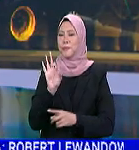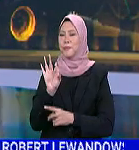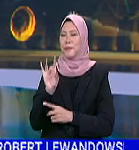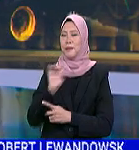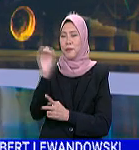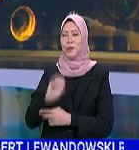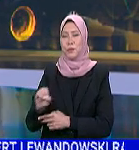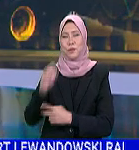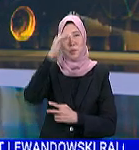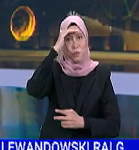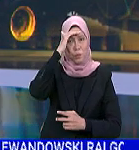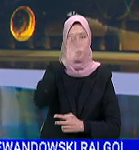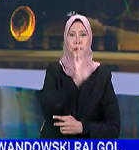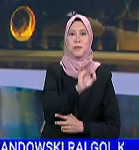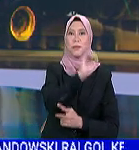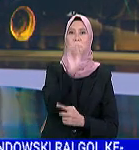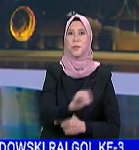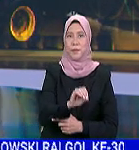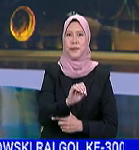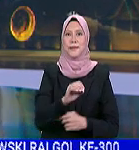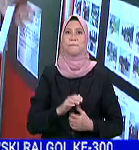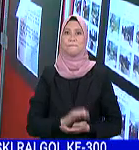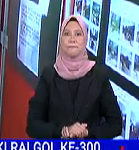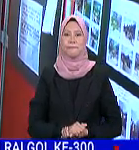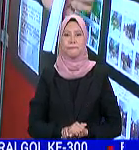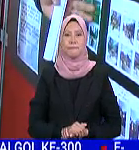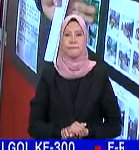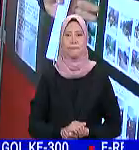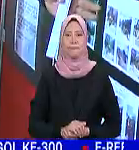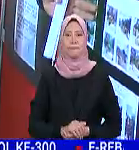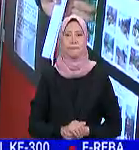98%, manakala Johor 90%.